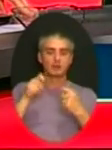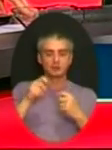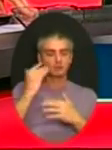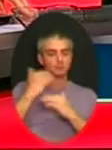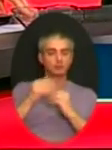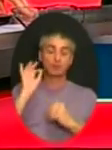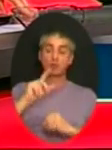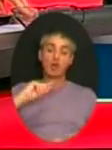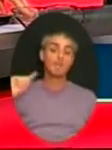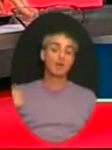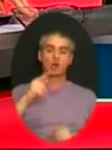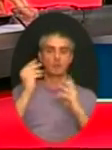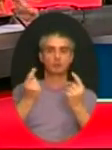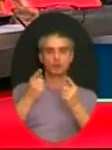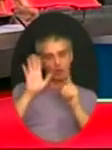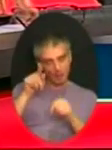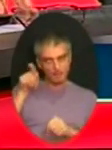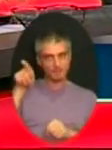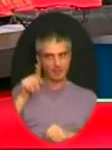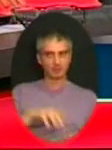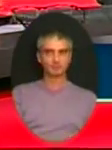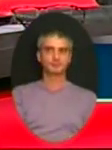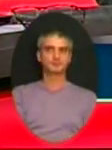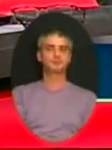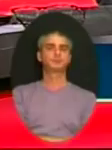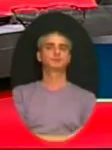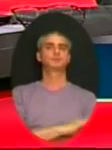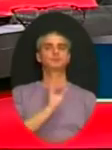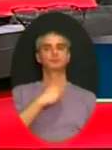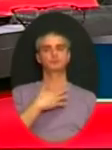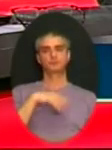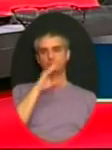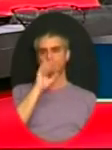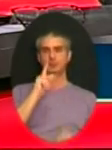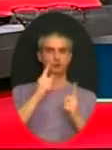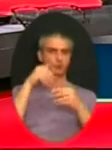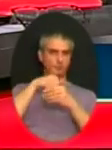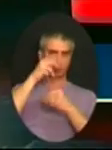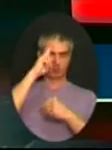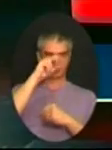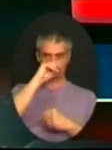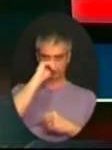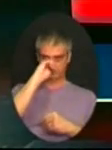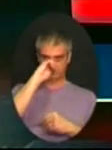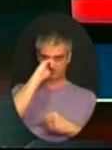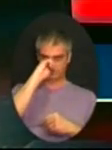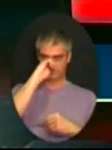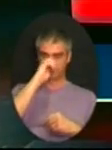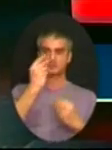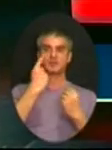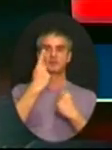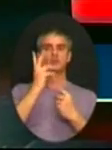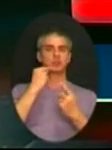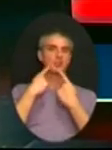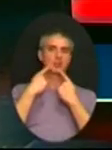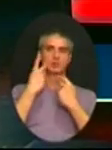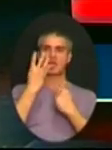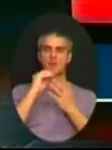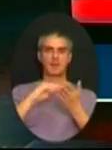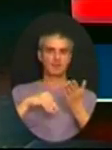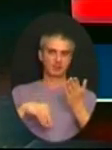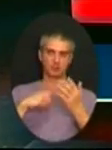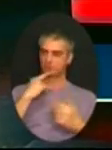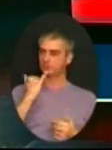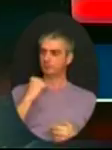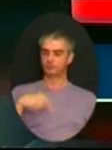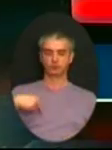פוגע בכל מה שקורה פה, גם לכם. עכשיו אני רוצה שנדבר בכל זאת על מה שקורה בתוך הליכוד. נגיד רק דבר אחד, שיהיה דיון ב-40 חתימות, נכון?